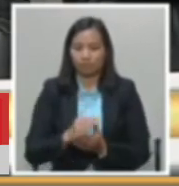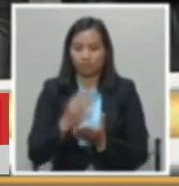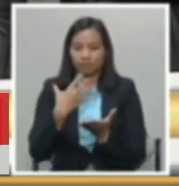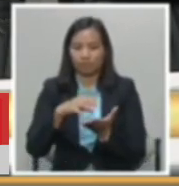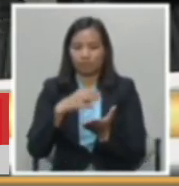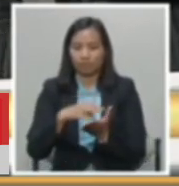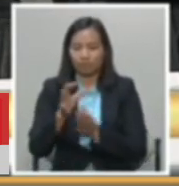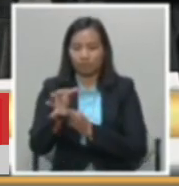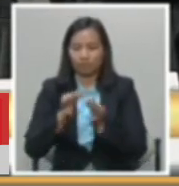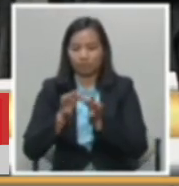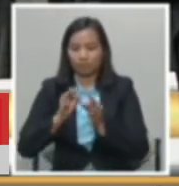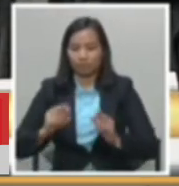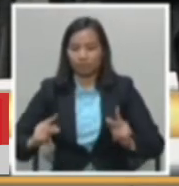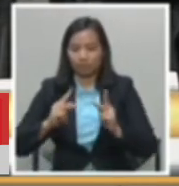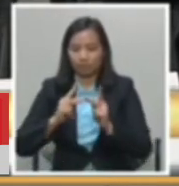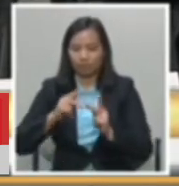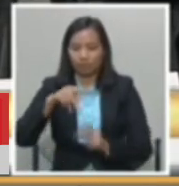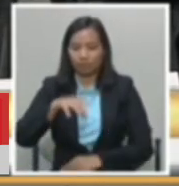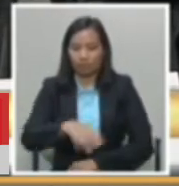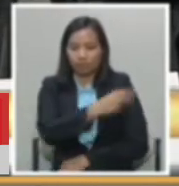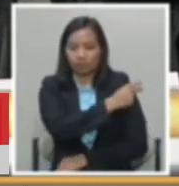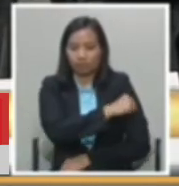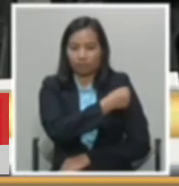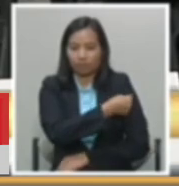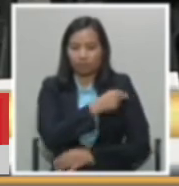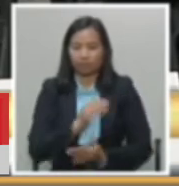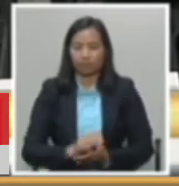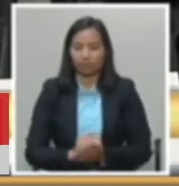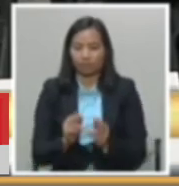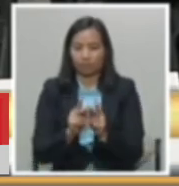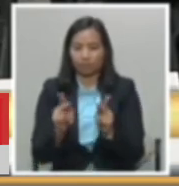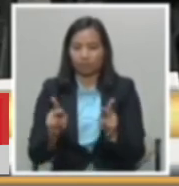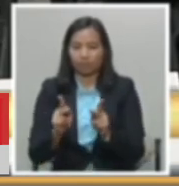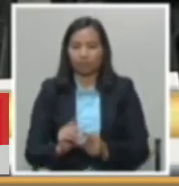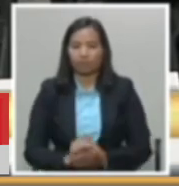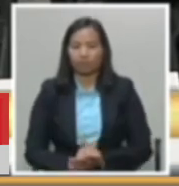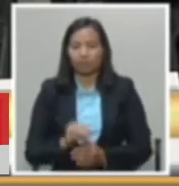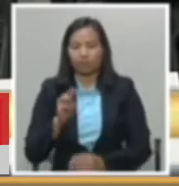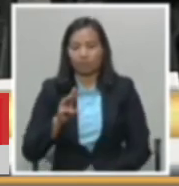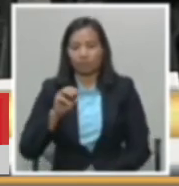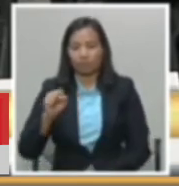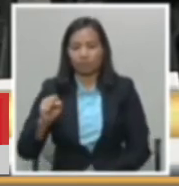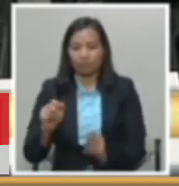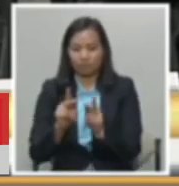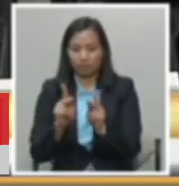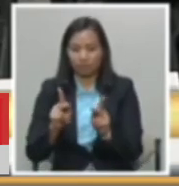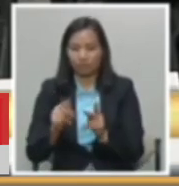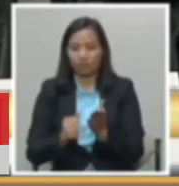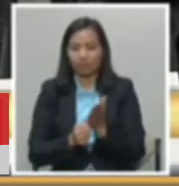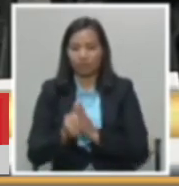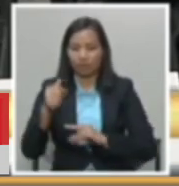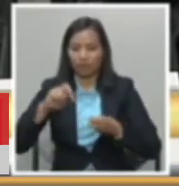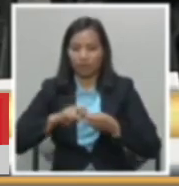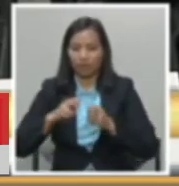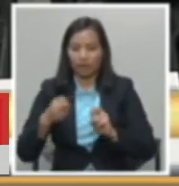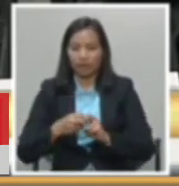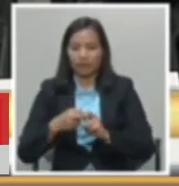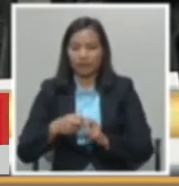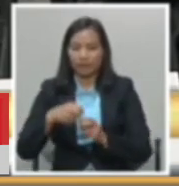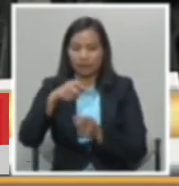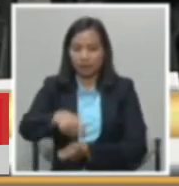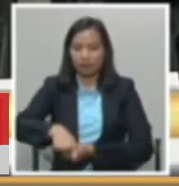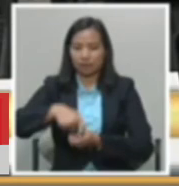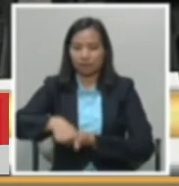อภิปรายถึงกระทรวงสาธารณสุขและเป็นกรรมาธิการทั้งสามัญและวิสามัญเรื่องแก้ไขปัญหาผลิตผลเกษตรกร